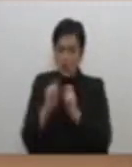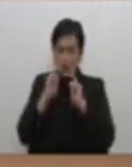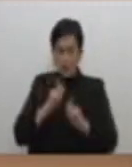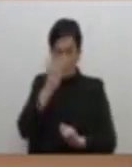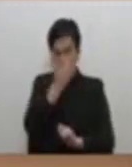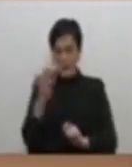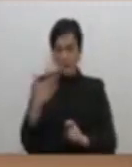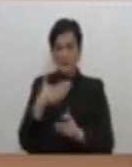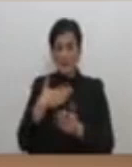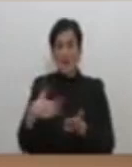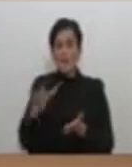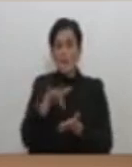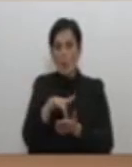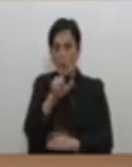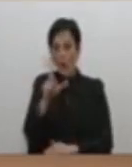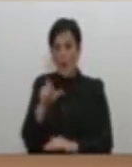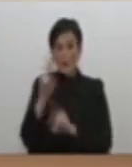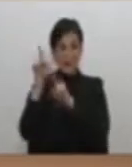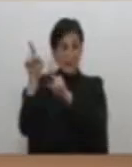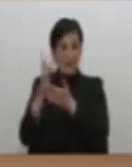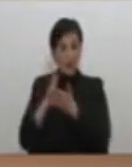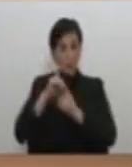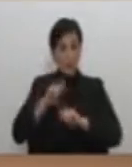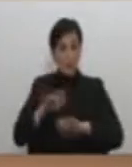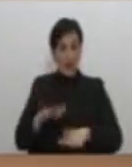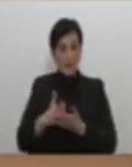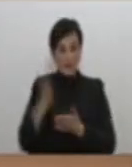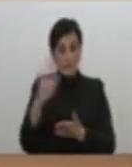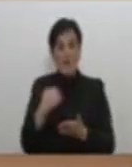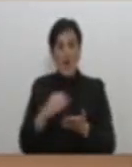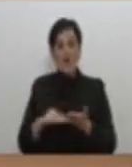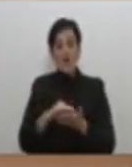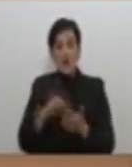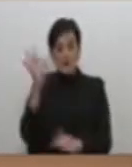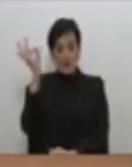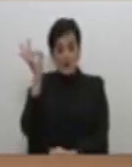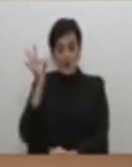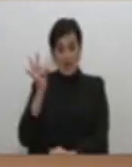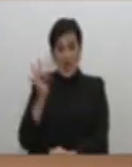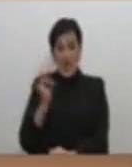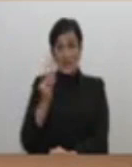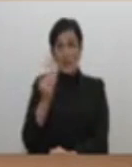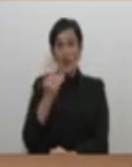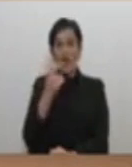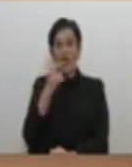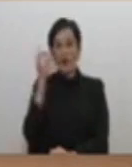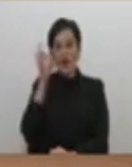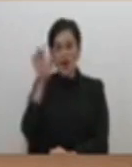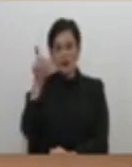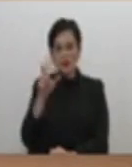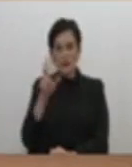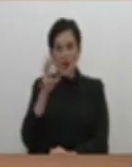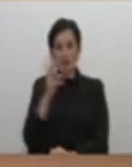ჩვენს მოქალაქეებს, რომლებიც იქ არიან. გავიმეორებ გერმანიის კანცლერის ბატონ შოლცის სიტყვებს, მე მგონი